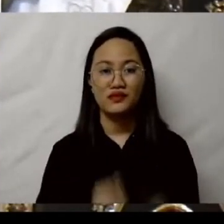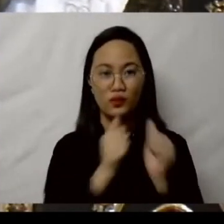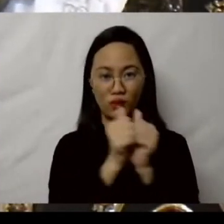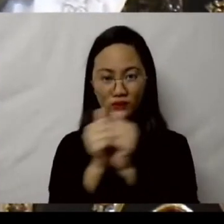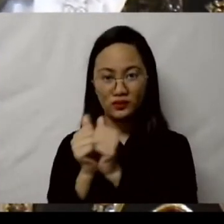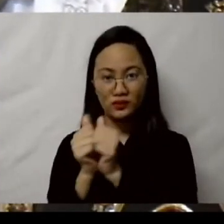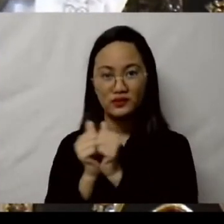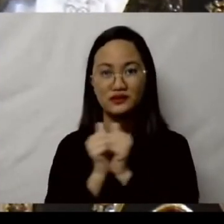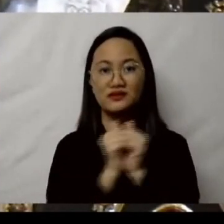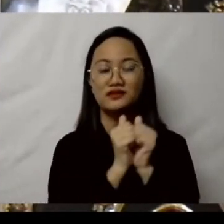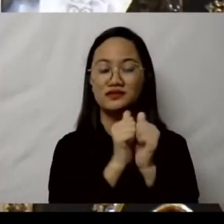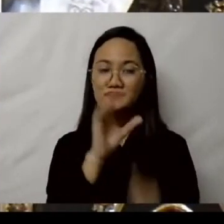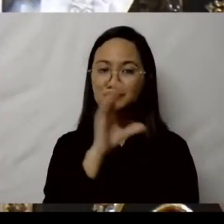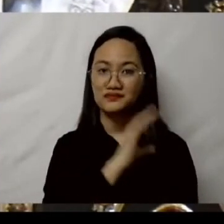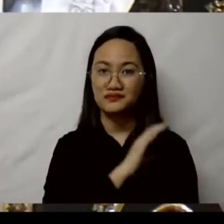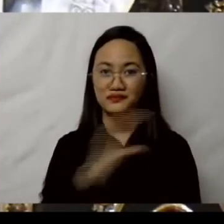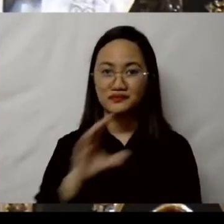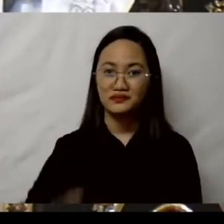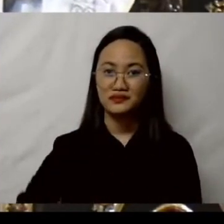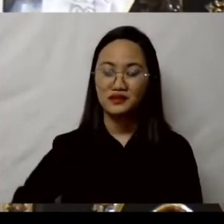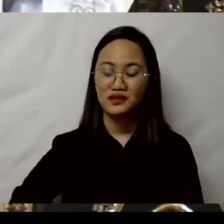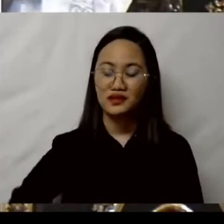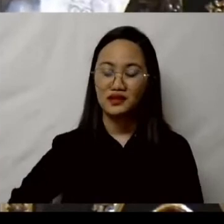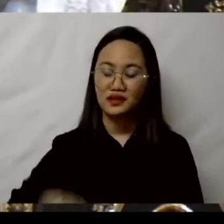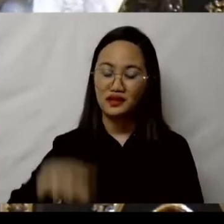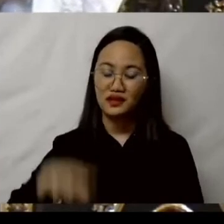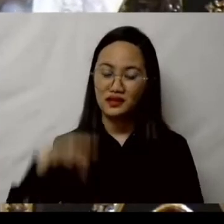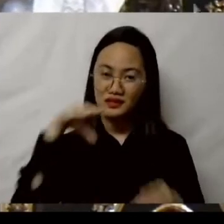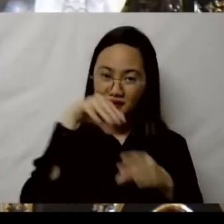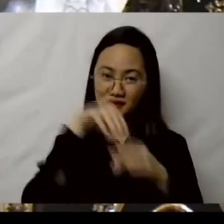kasama niya sa Kanya,